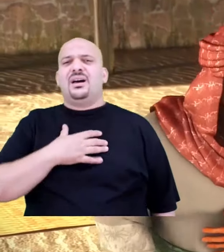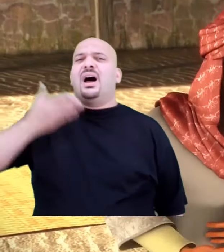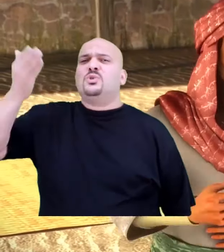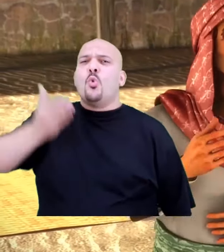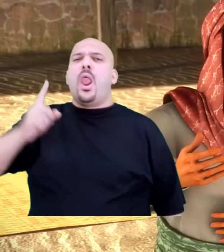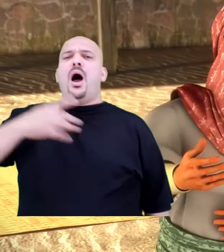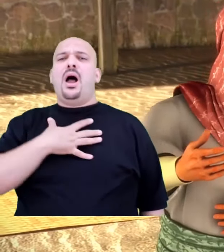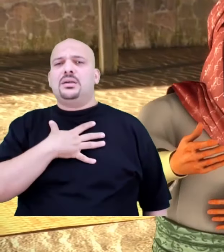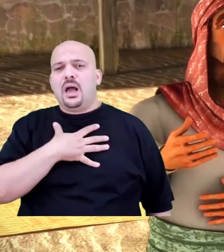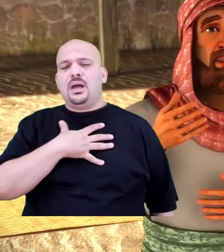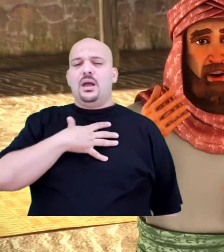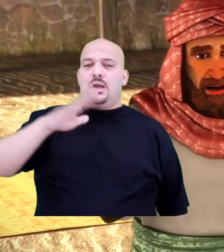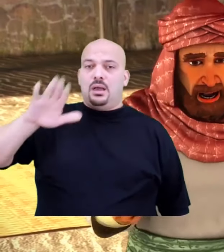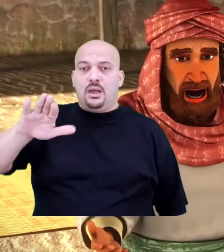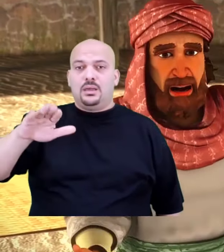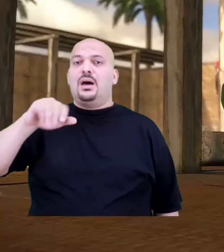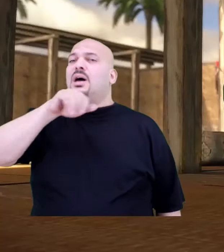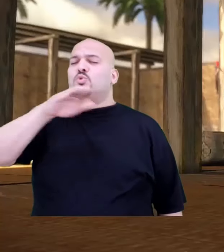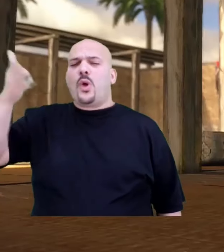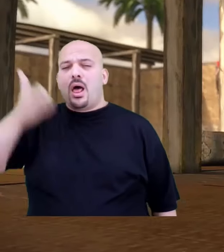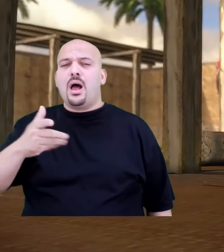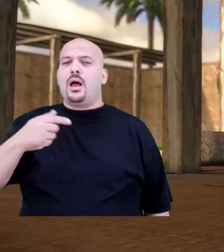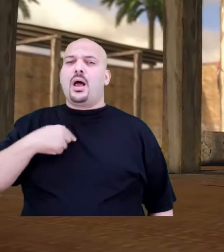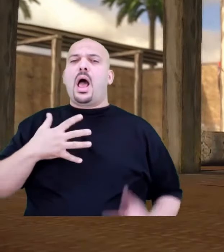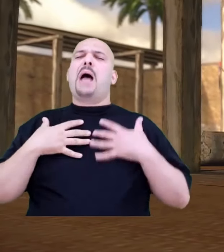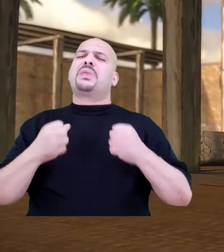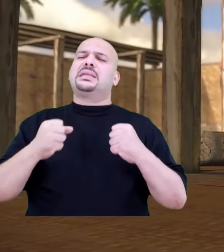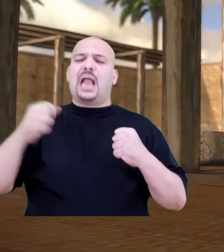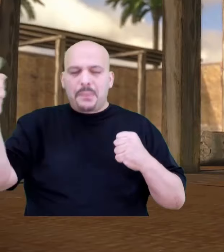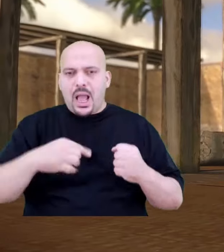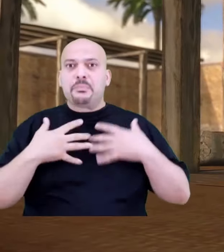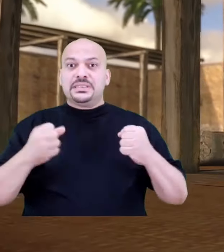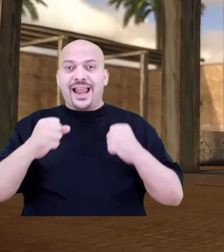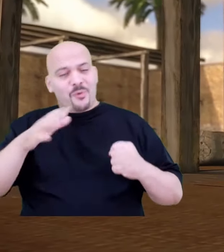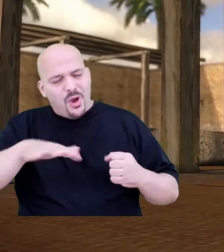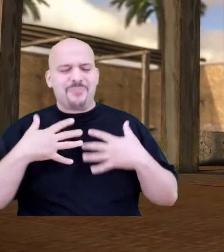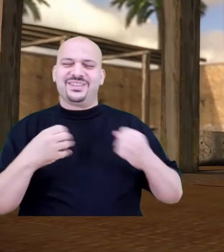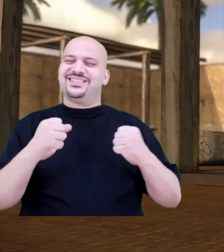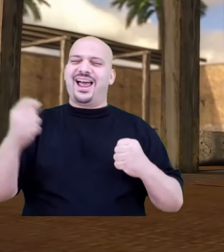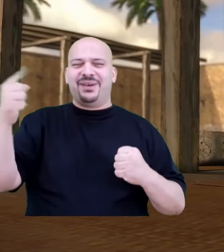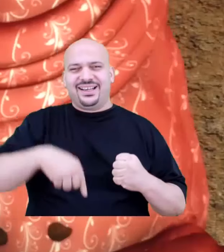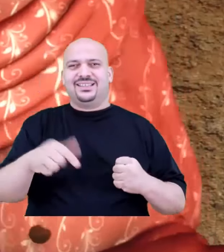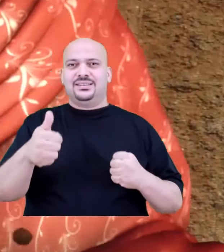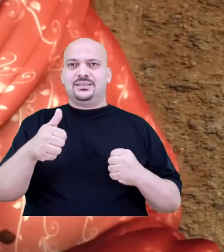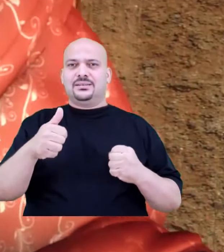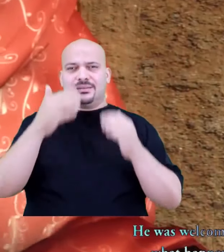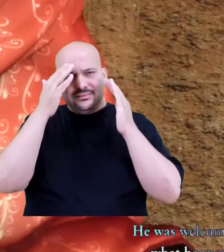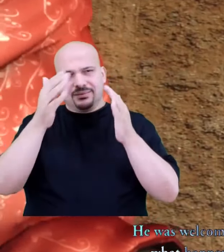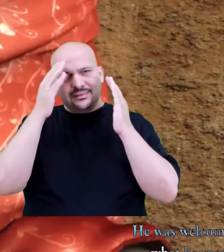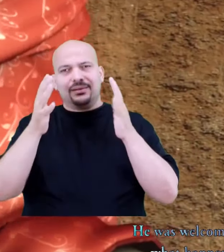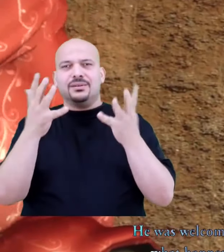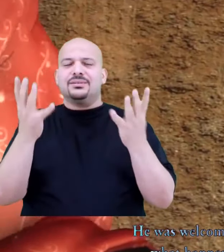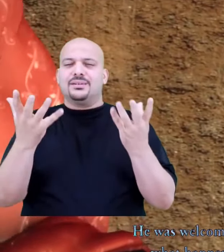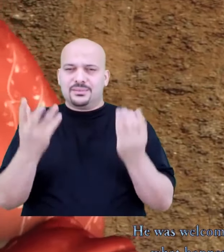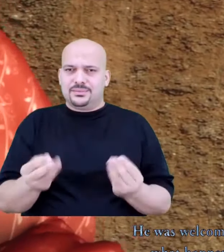يا رسول الله، يا رسول الله، حمدا لله على السلامة. حمدا يا لله شجاع. على السلامة. حمدا لله. رحب